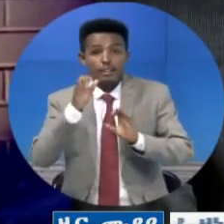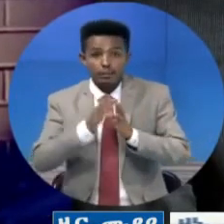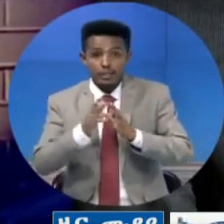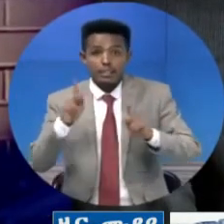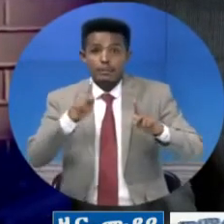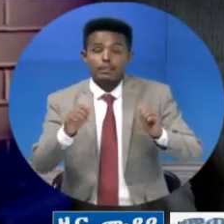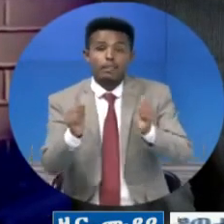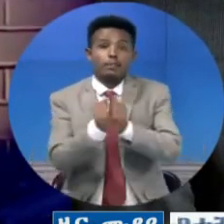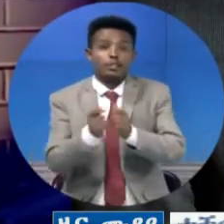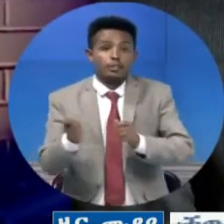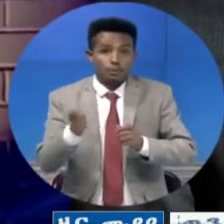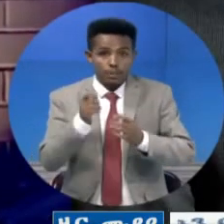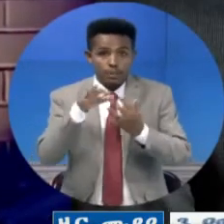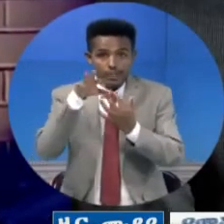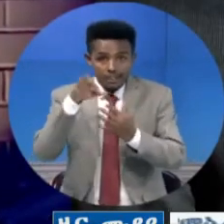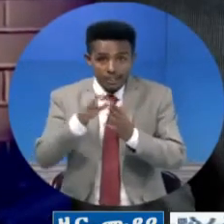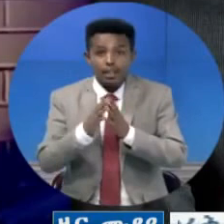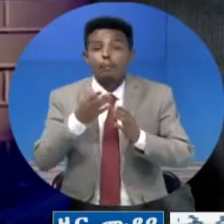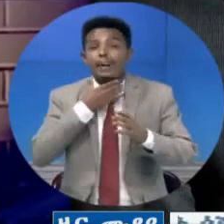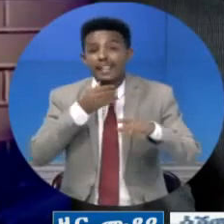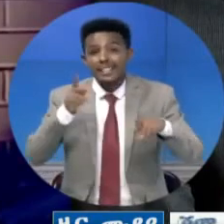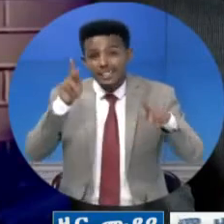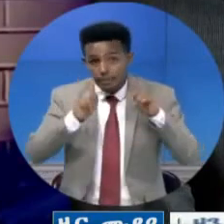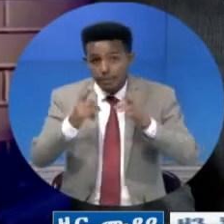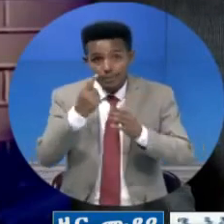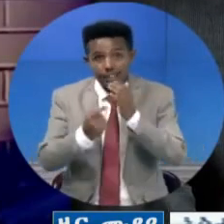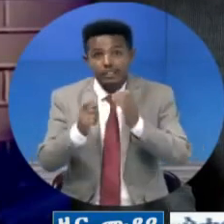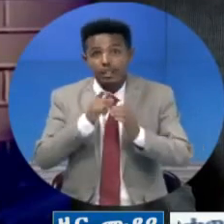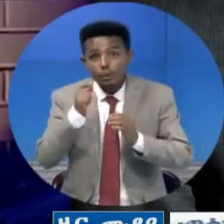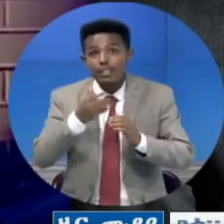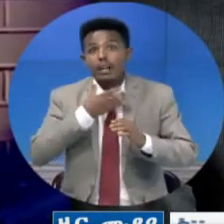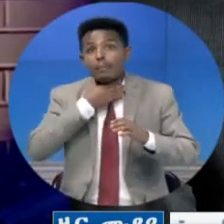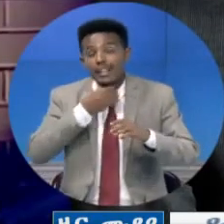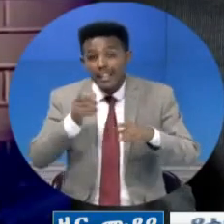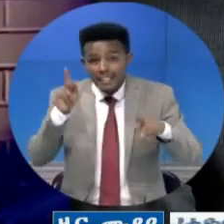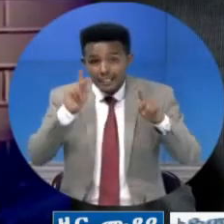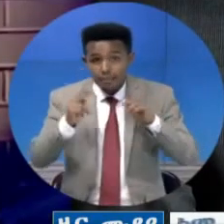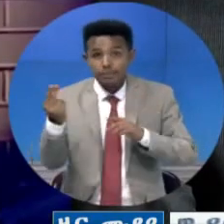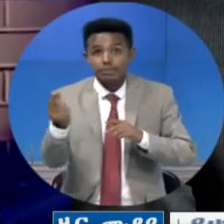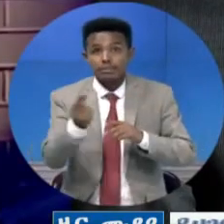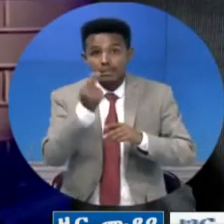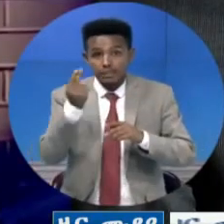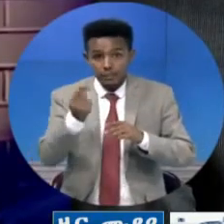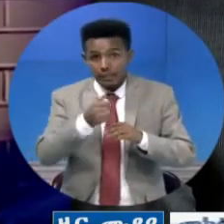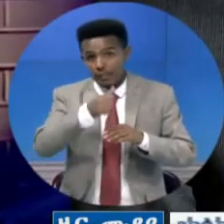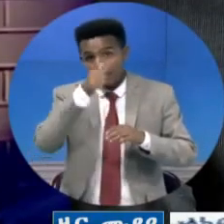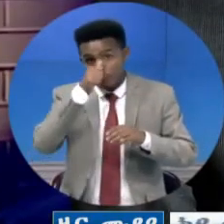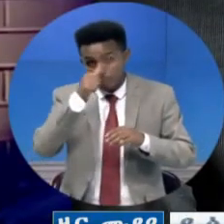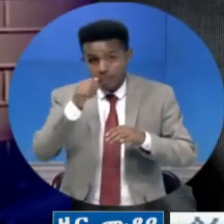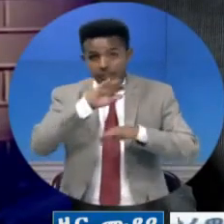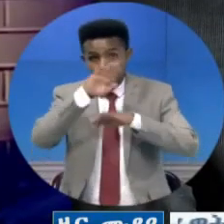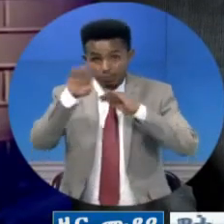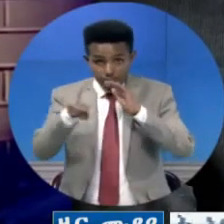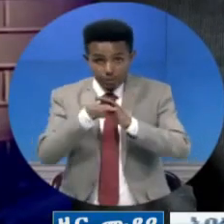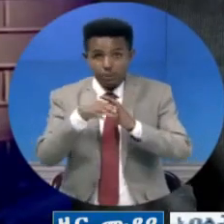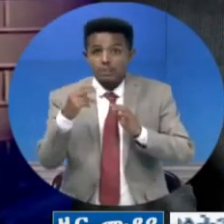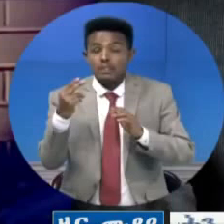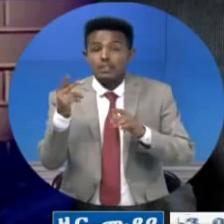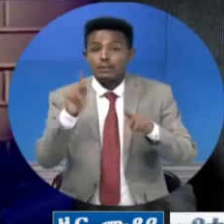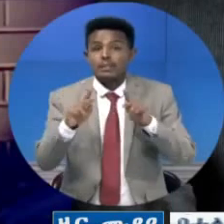እንመርጣለን። የአማራ ሕዝብ ብቻ ሳይሆን መላ ኢትዮጵያ ሕዝብ የአማራ ሕዝብን ጥቅም የሚከበረው የመላ ኢትዮጵያ ሕዝብ ጥቅም ሲከበር ነው የሚል እምነት